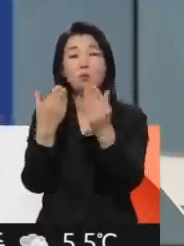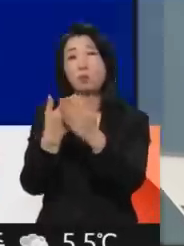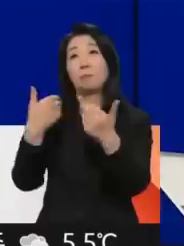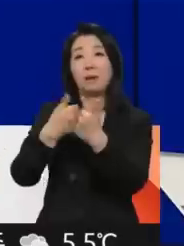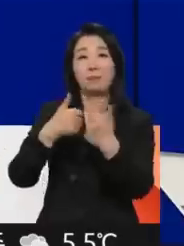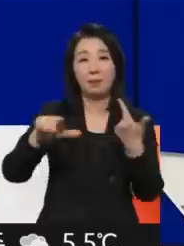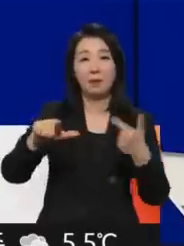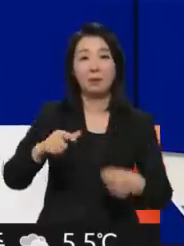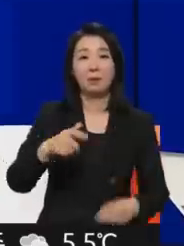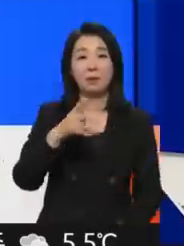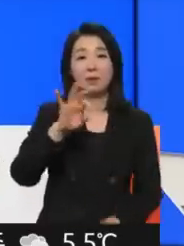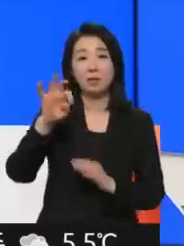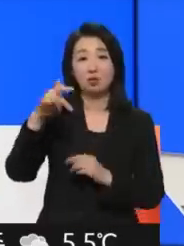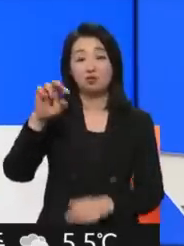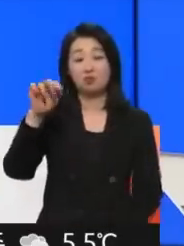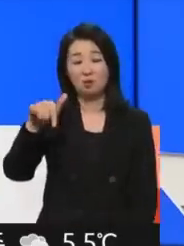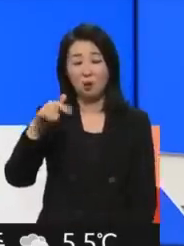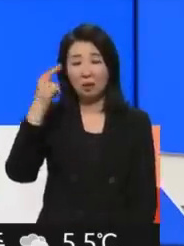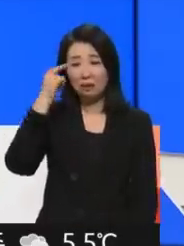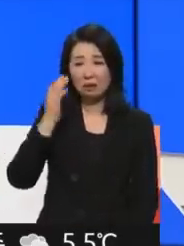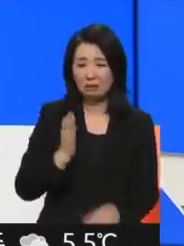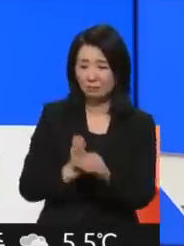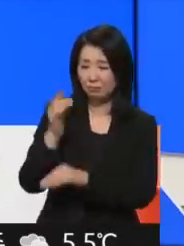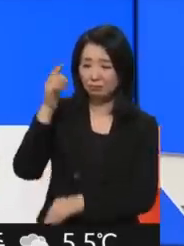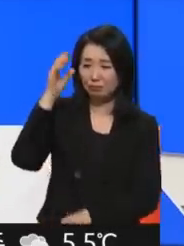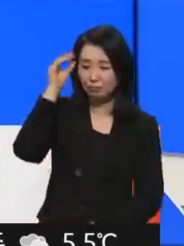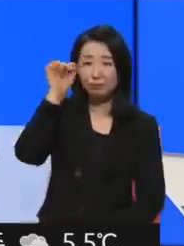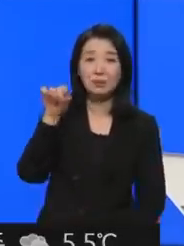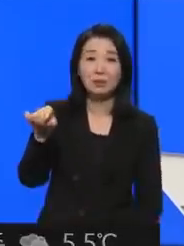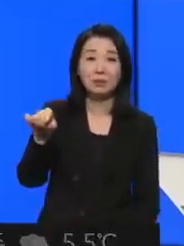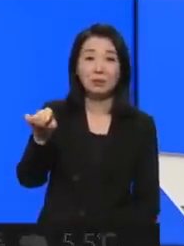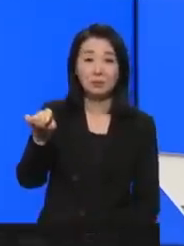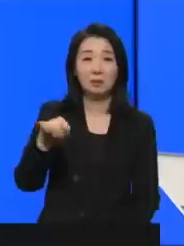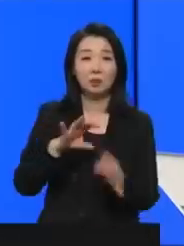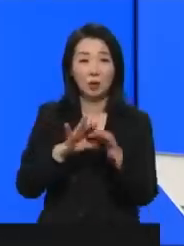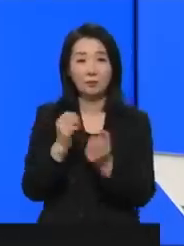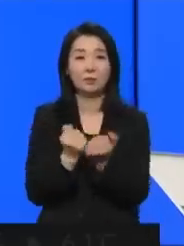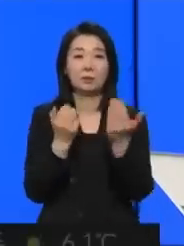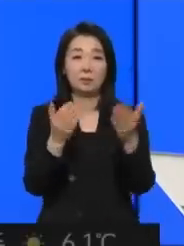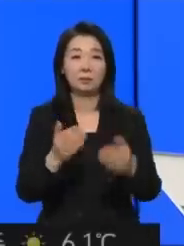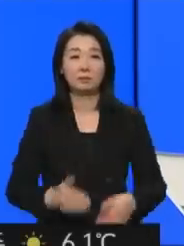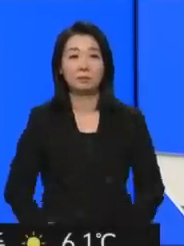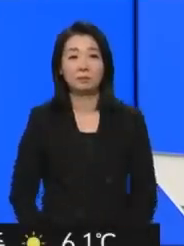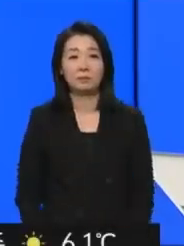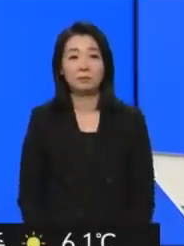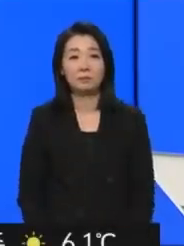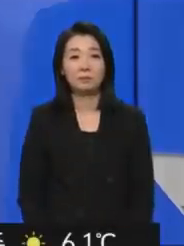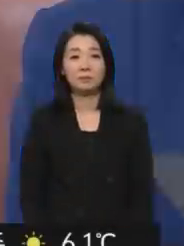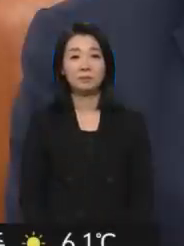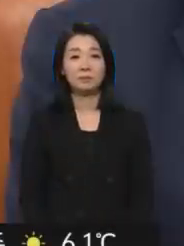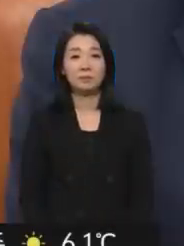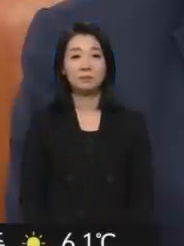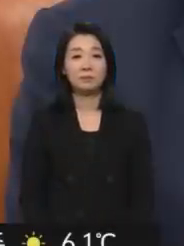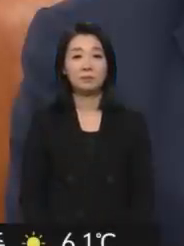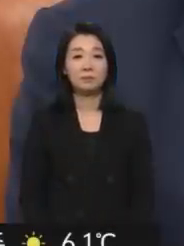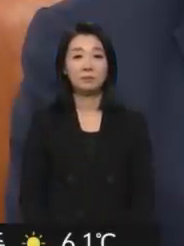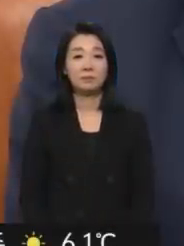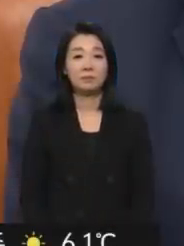대표도 오랜만에 등판해서 상식을 넘어선다고 비판했는데요. 관련 내용을 주민에서 짚어봅니다.